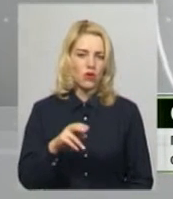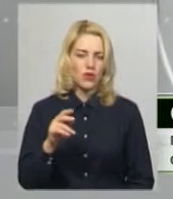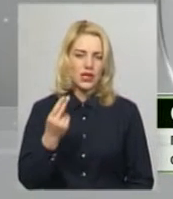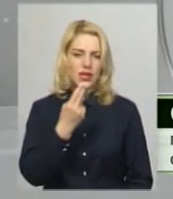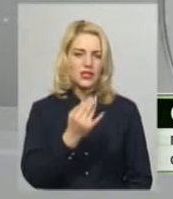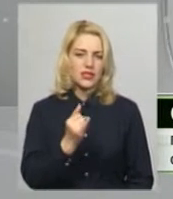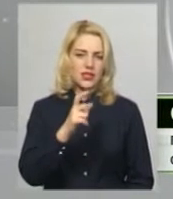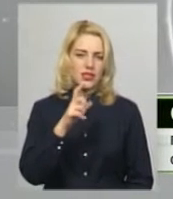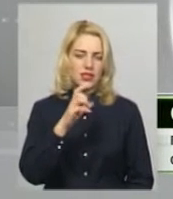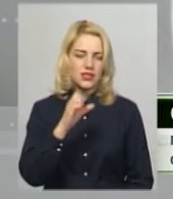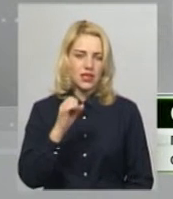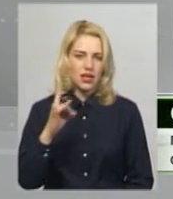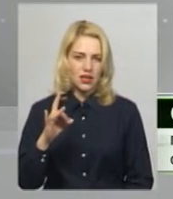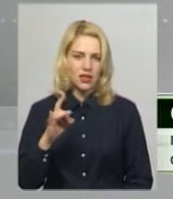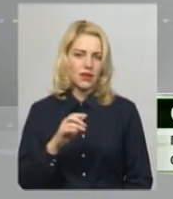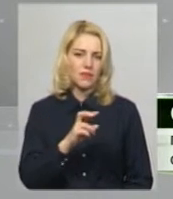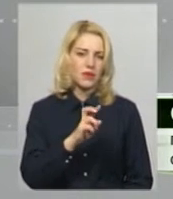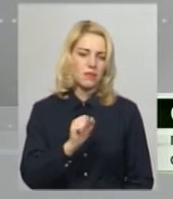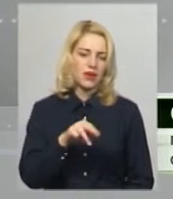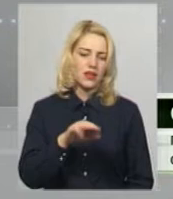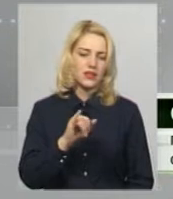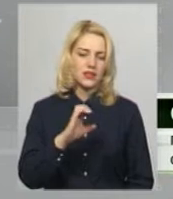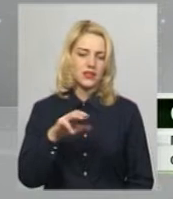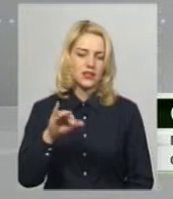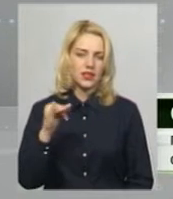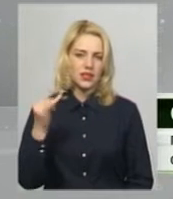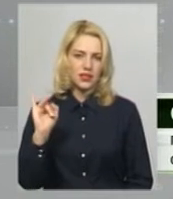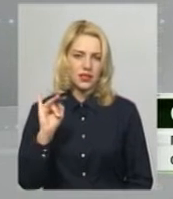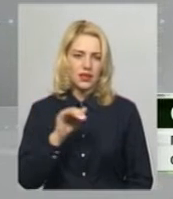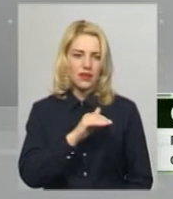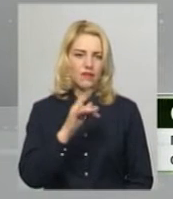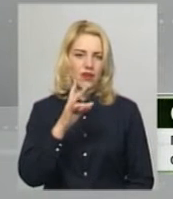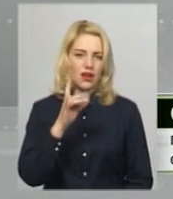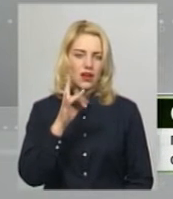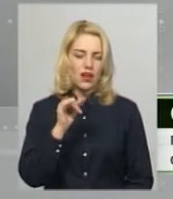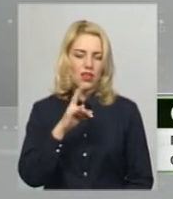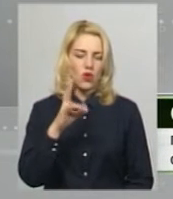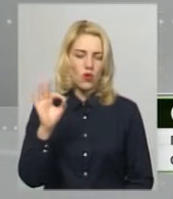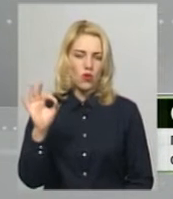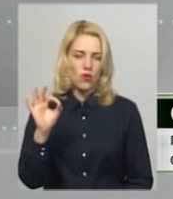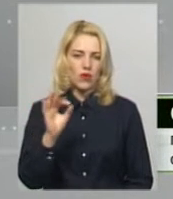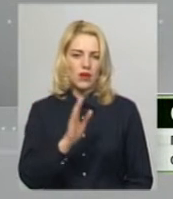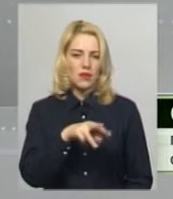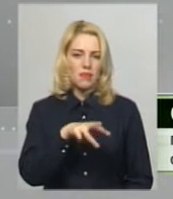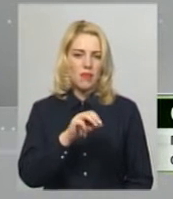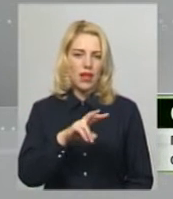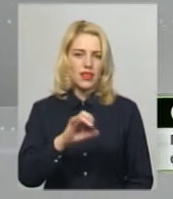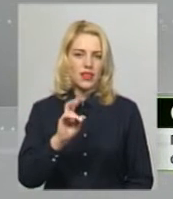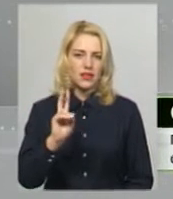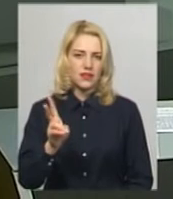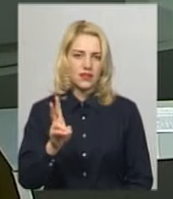Цісар Вікторович, басістий Андрій Олексійович, Франков Сергій Васильович, Мельник Валерій.